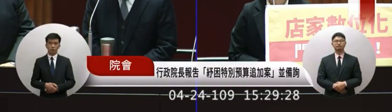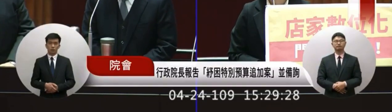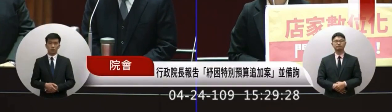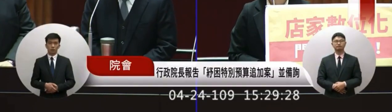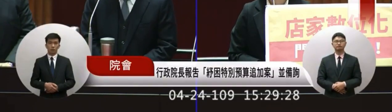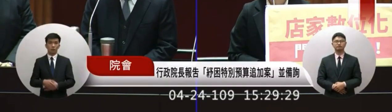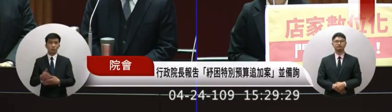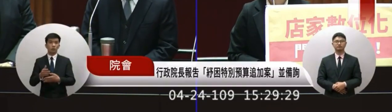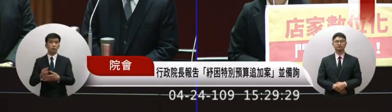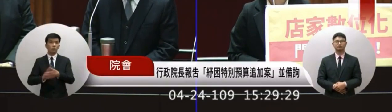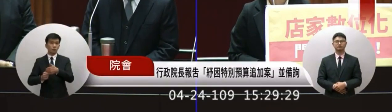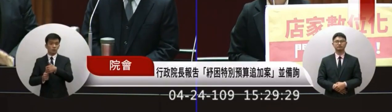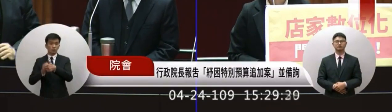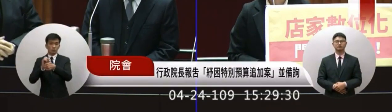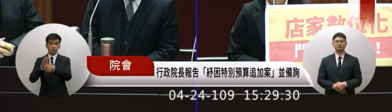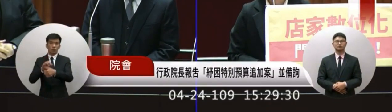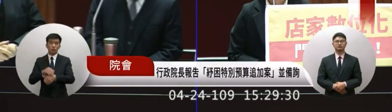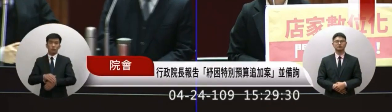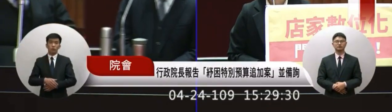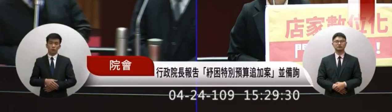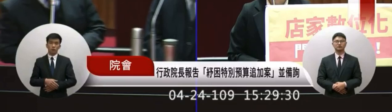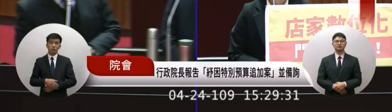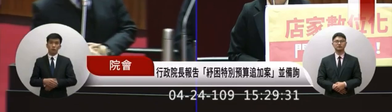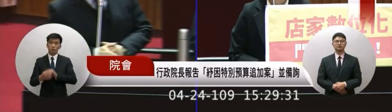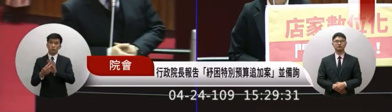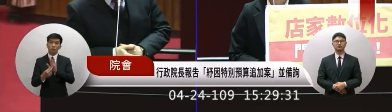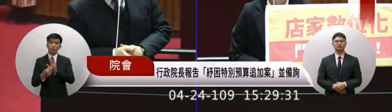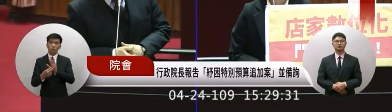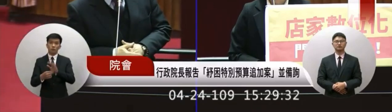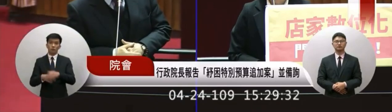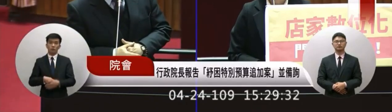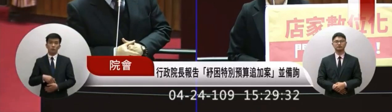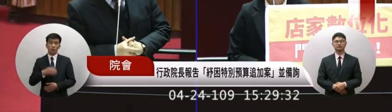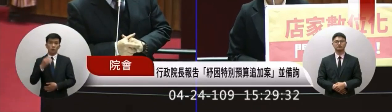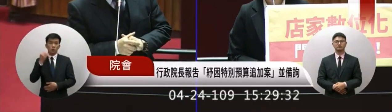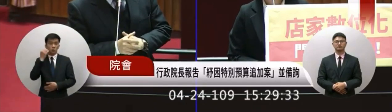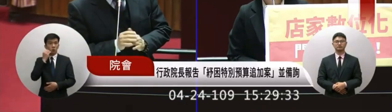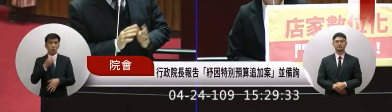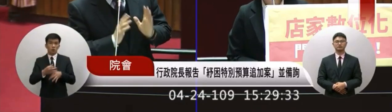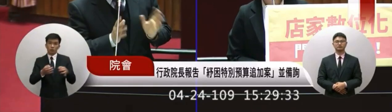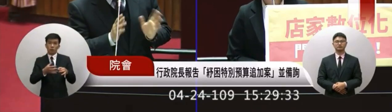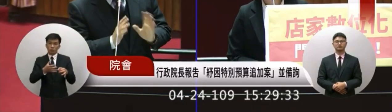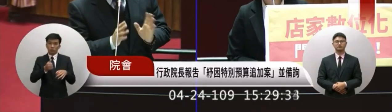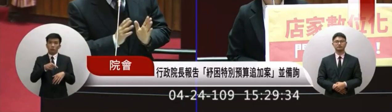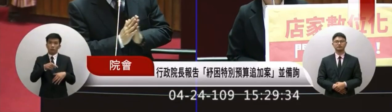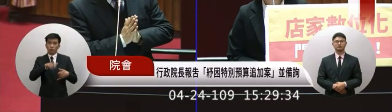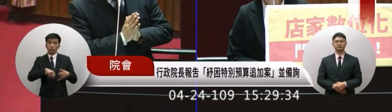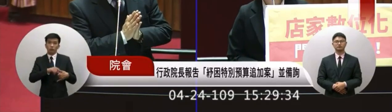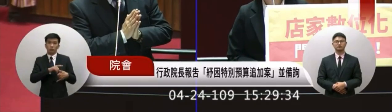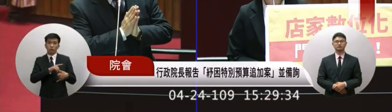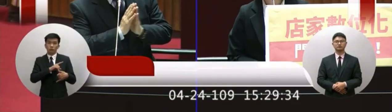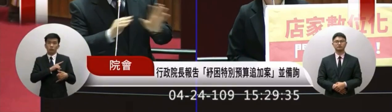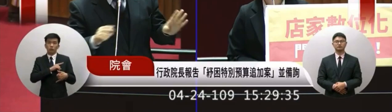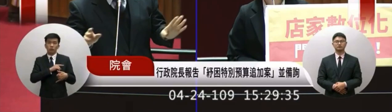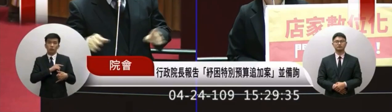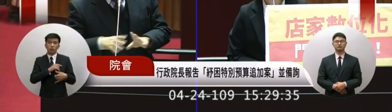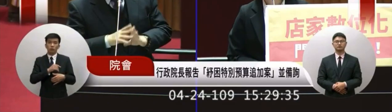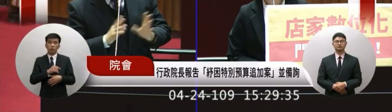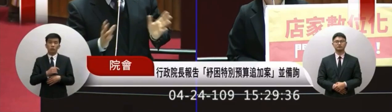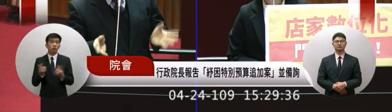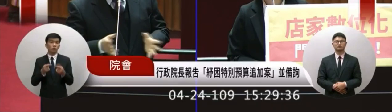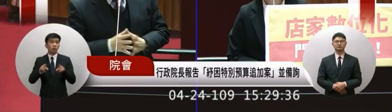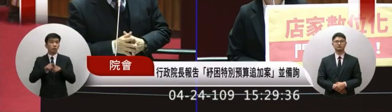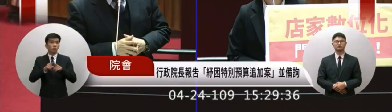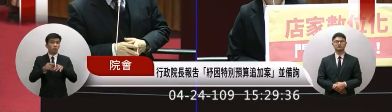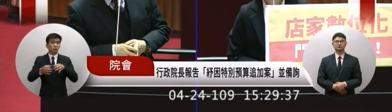公文报告那个我们是这样子，就是。营业人如果他基本上他就是如果一般的营业